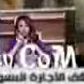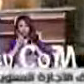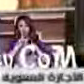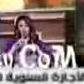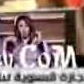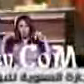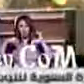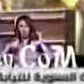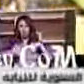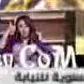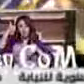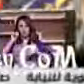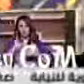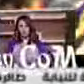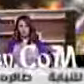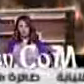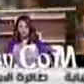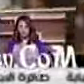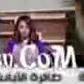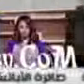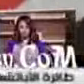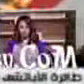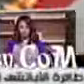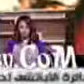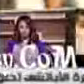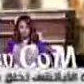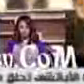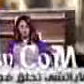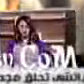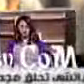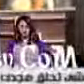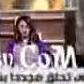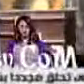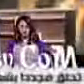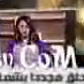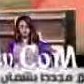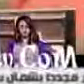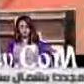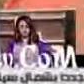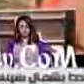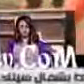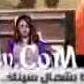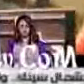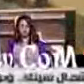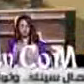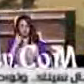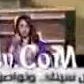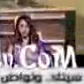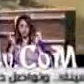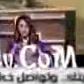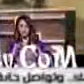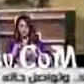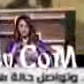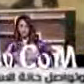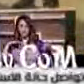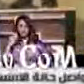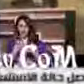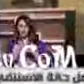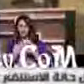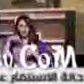للعنف الله اكبر الله اكبر المشاركون اعلنوا تاييد الشرعيه